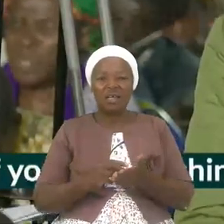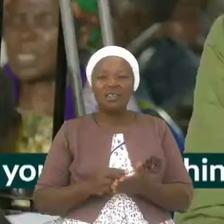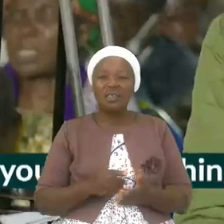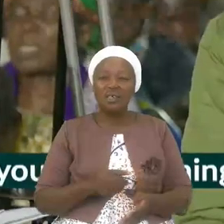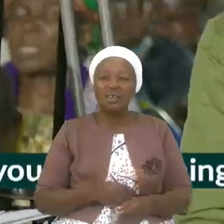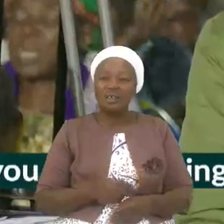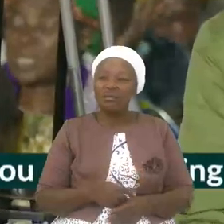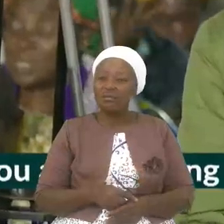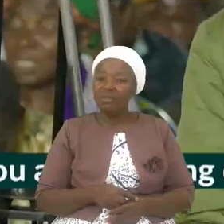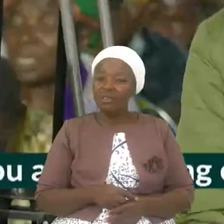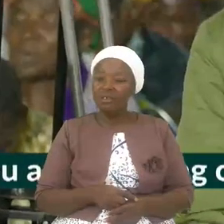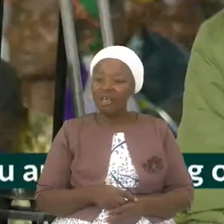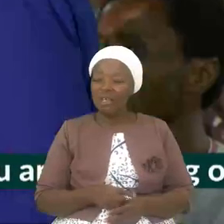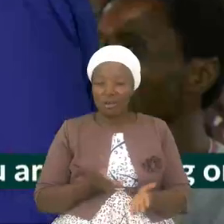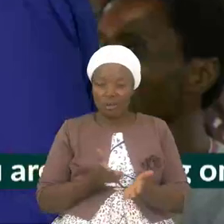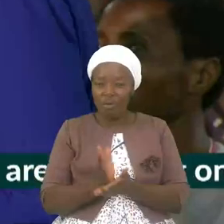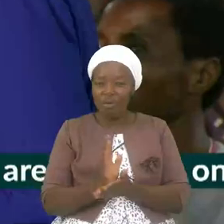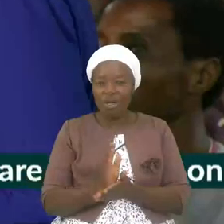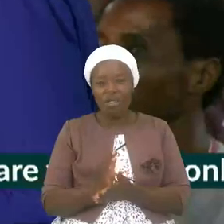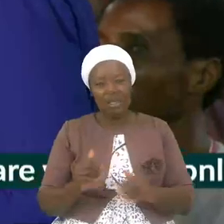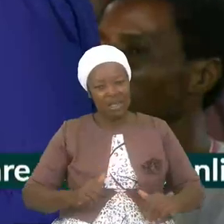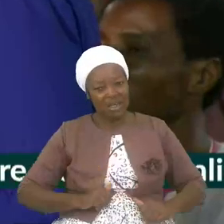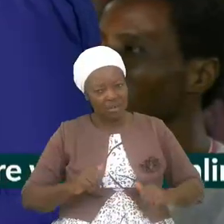L'adresse correcte.